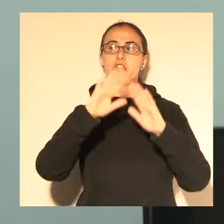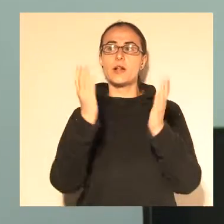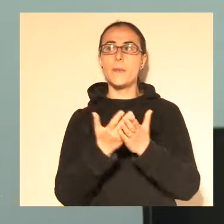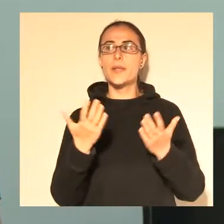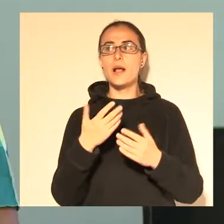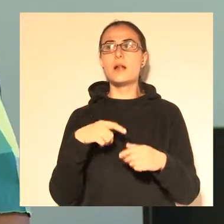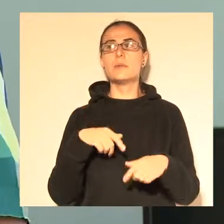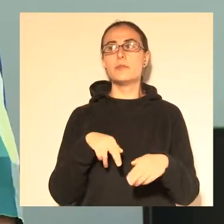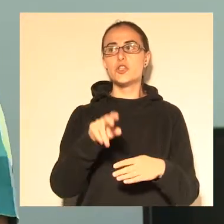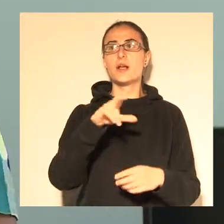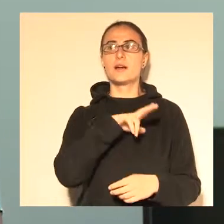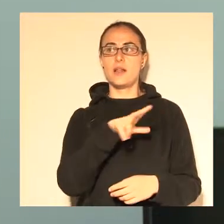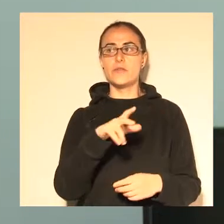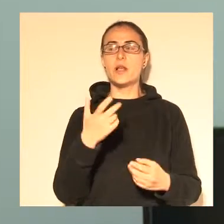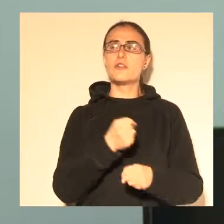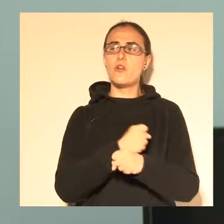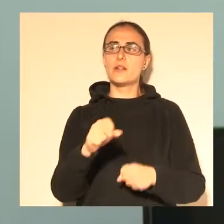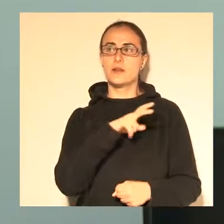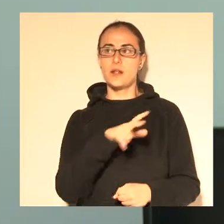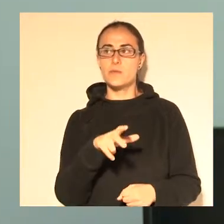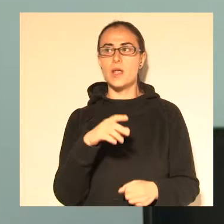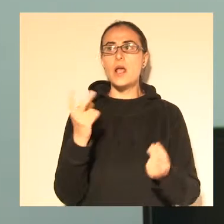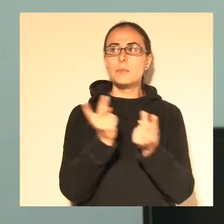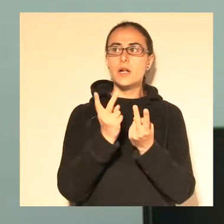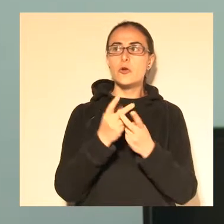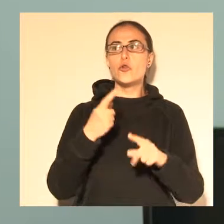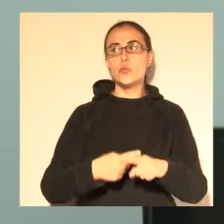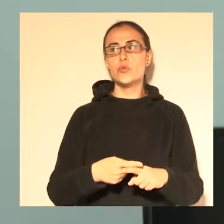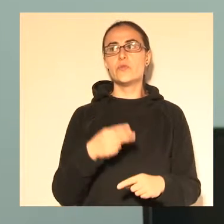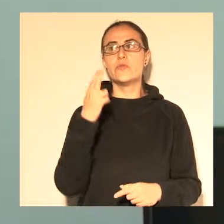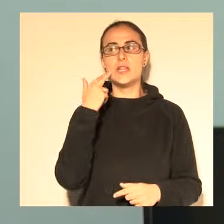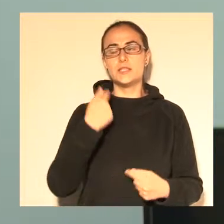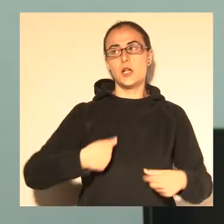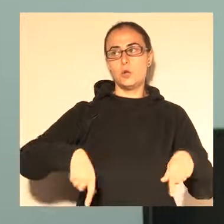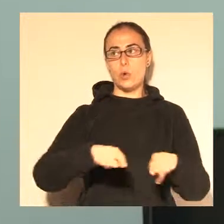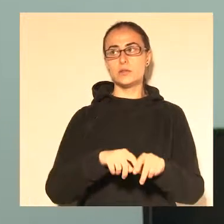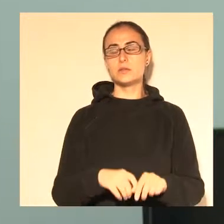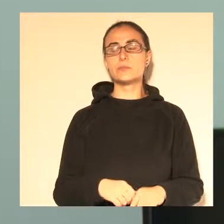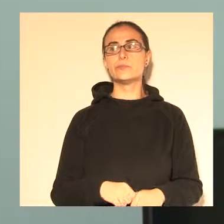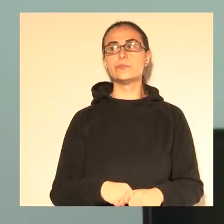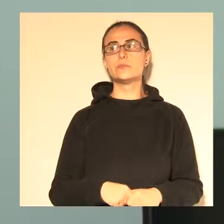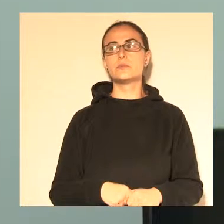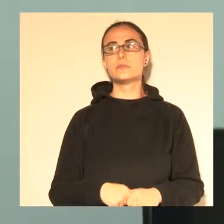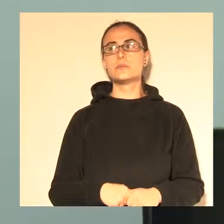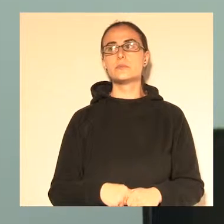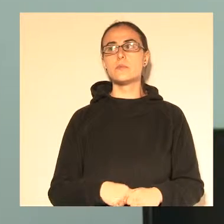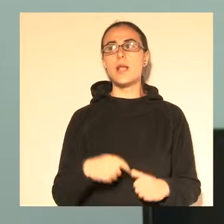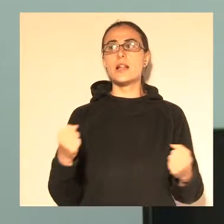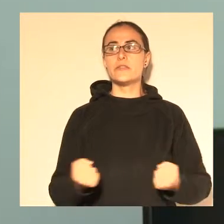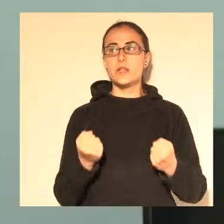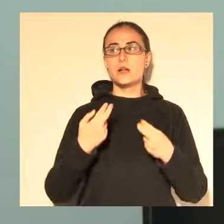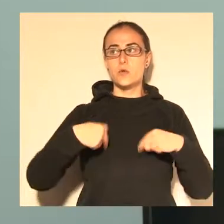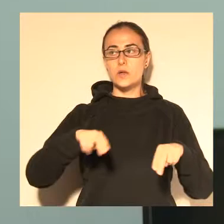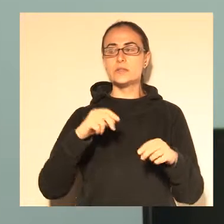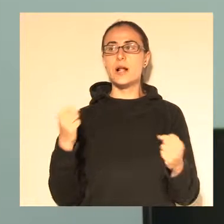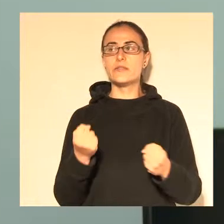mergem pe cazurile grave și foarte grave asemănătoare cu ale fetiței noastre activități de